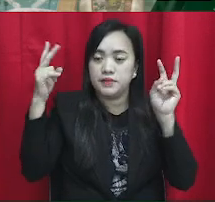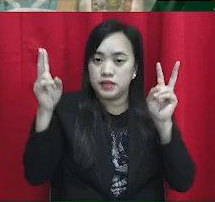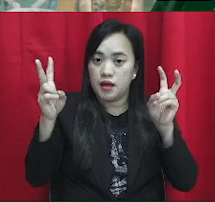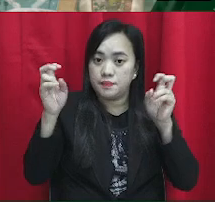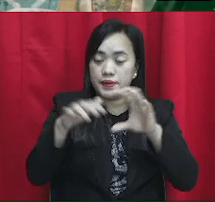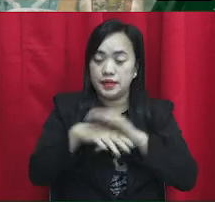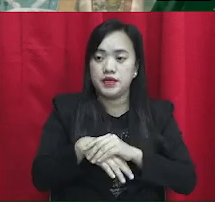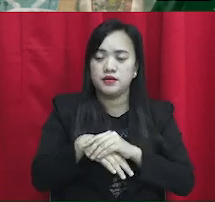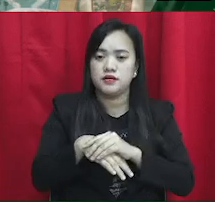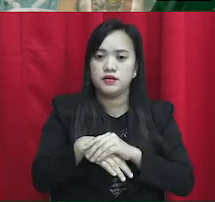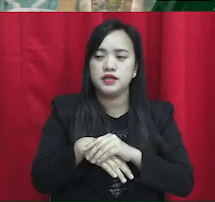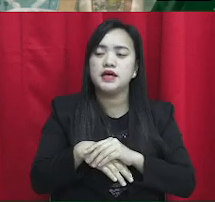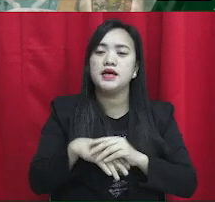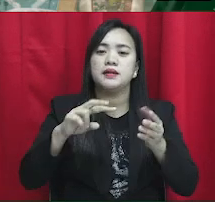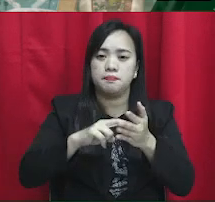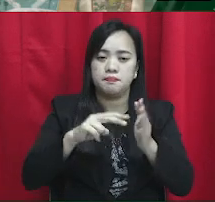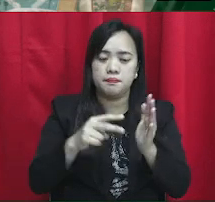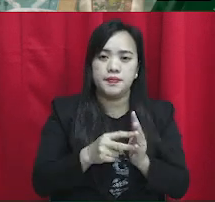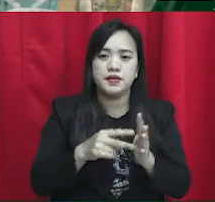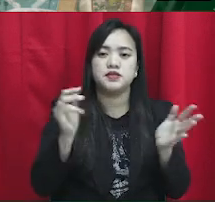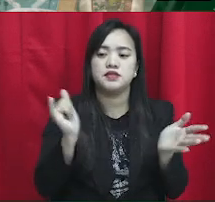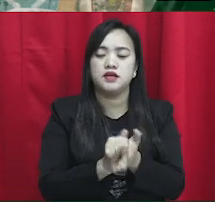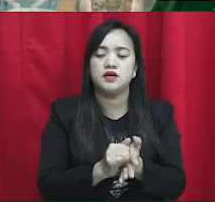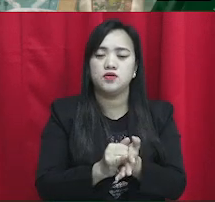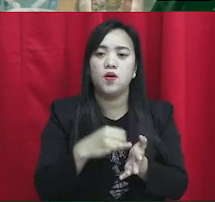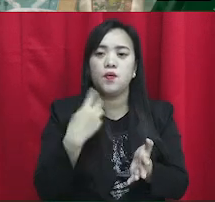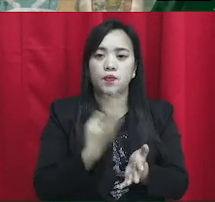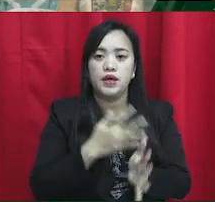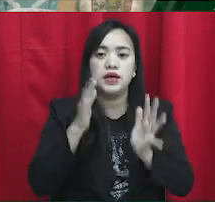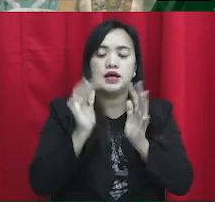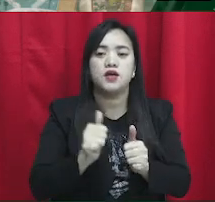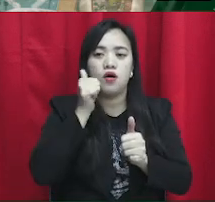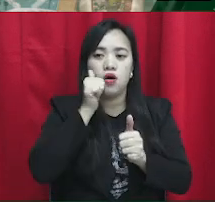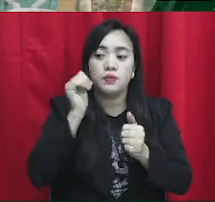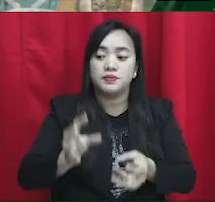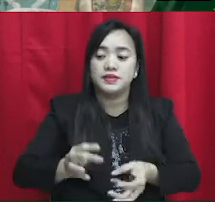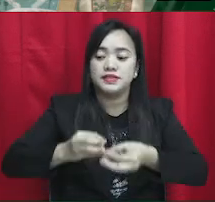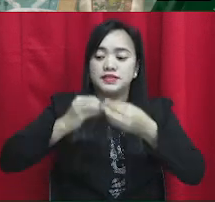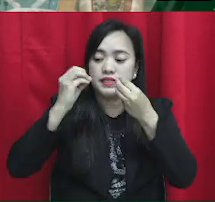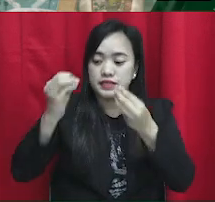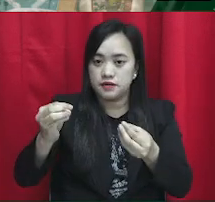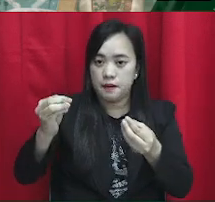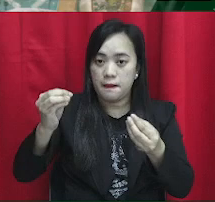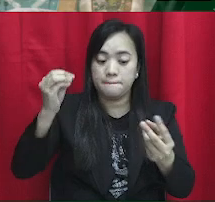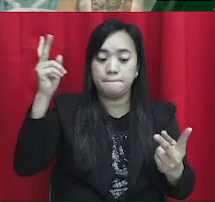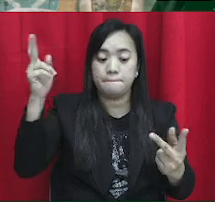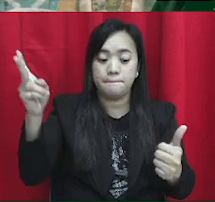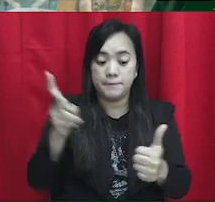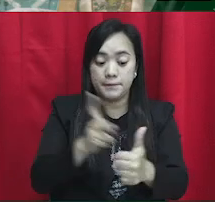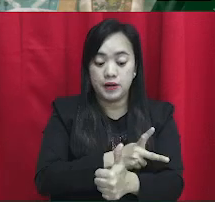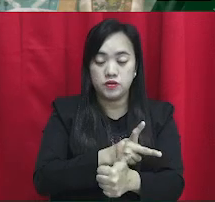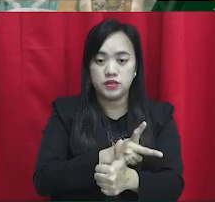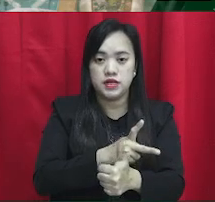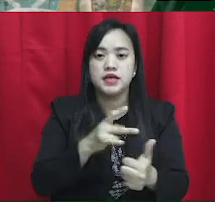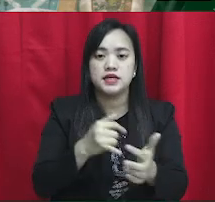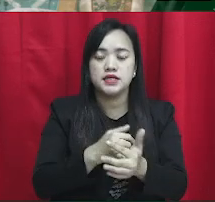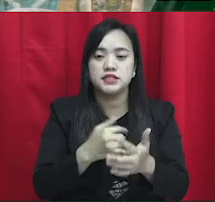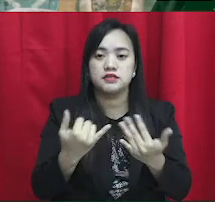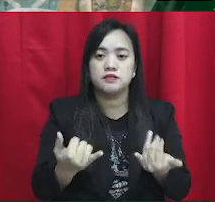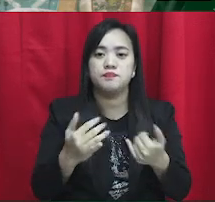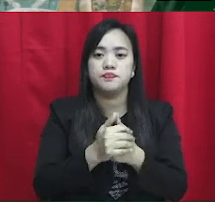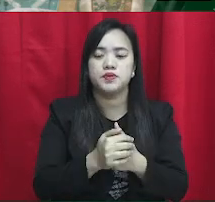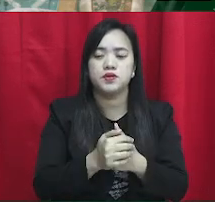ko, therefore, ang dapat na magbigyan po ninyo ng priority is that kayo rin po ay